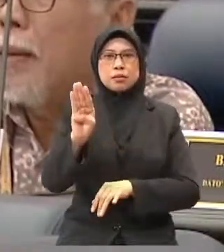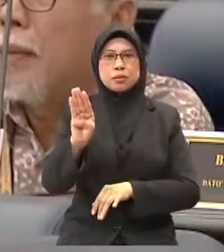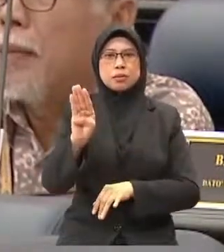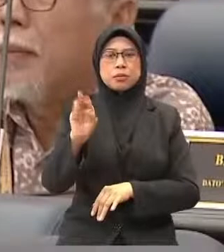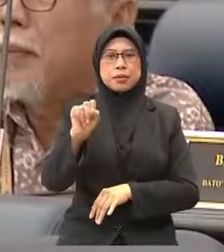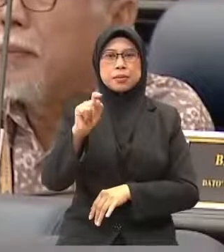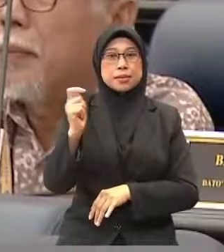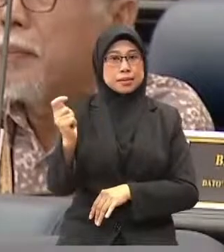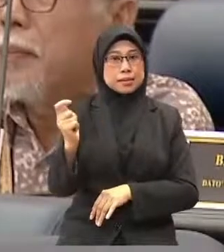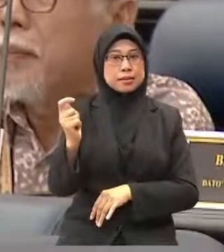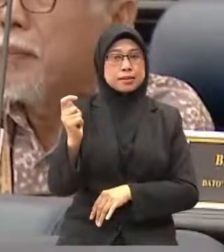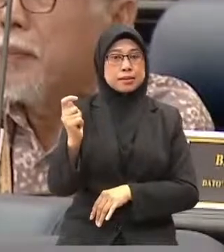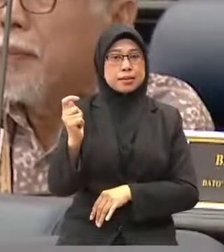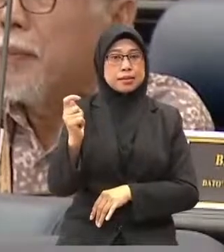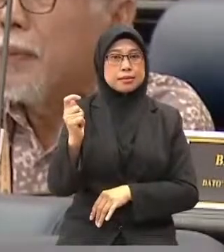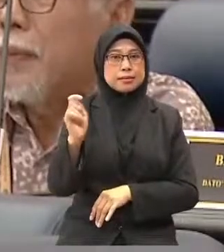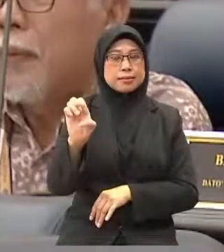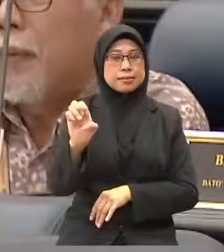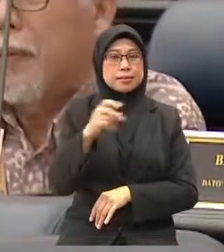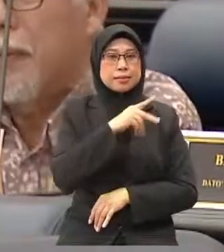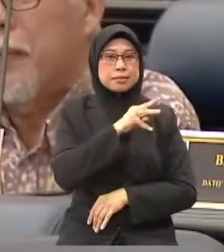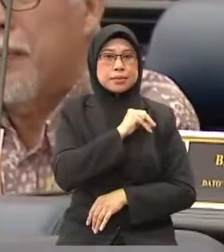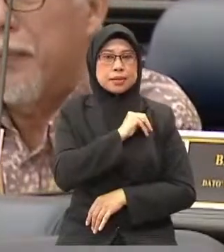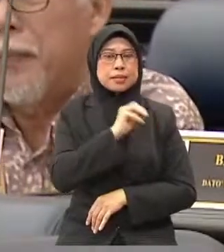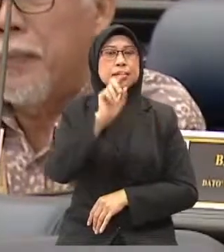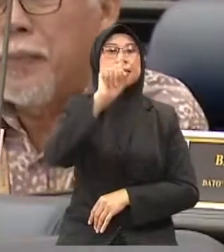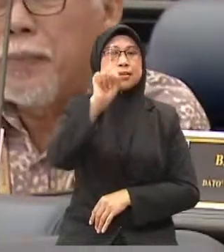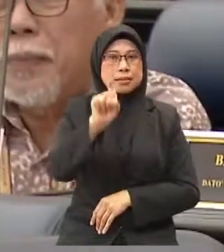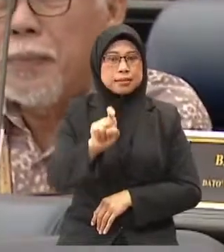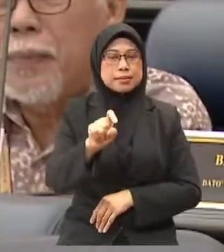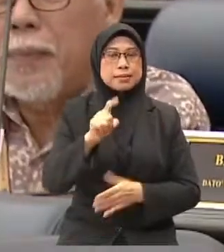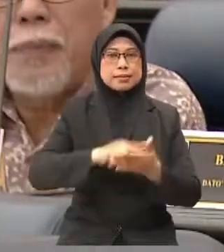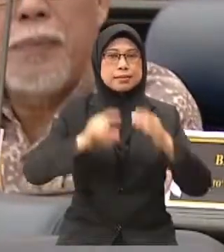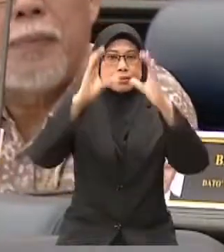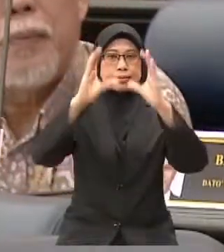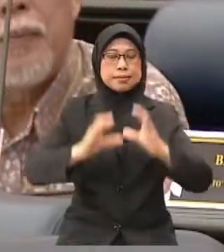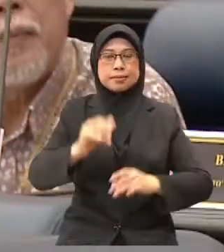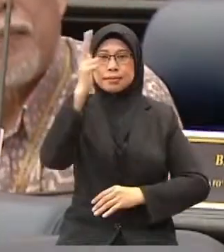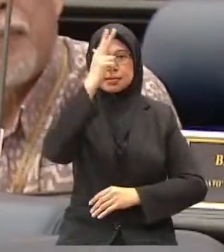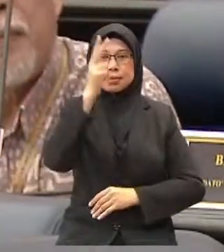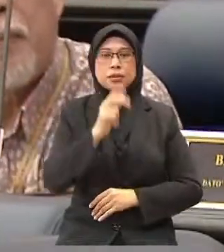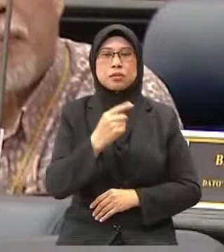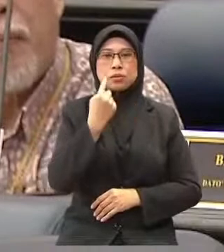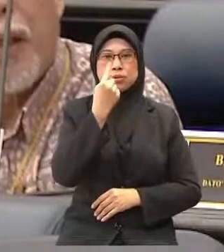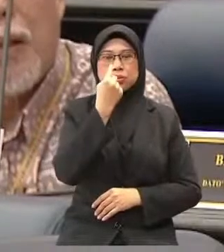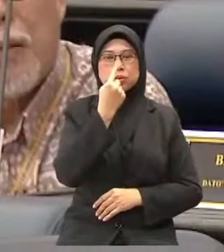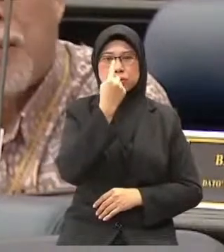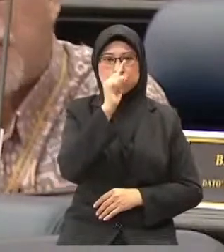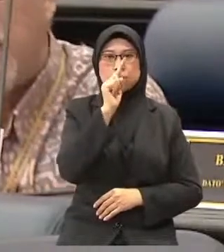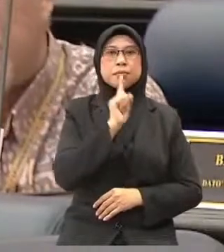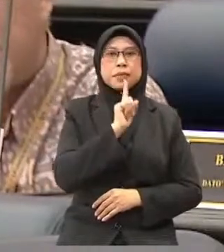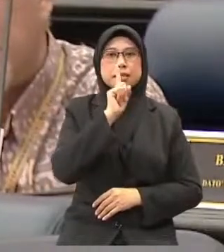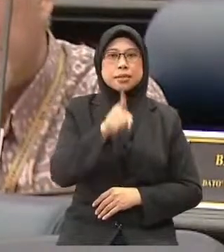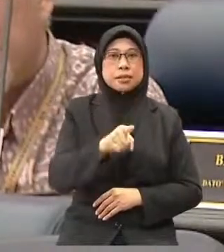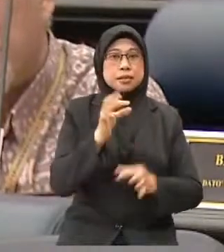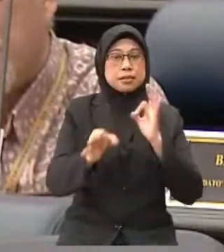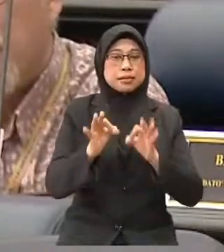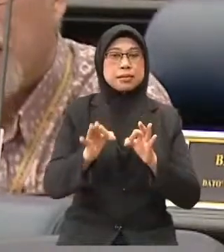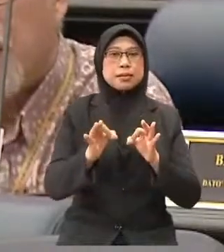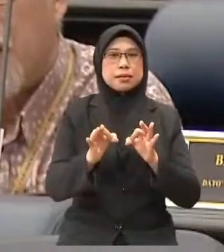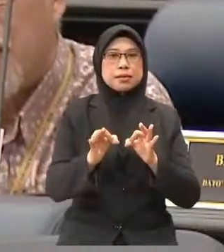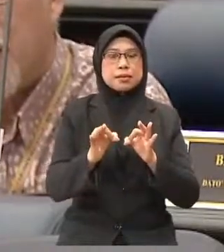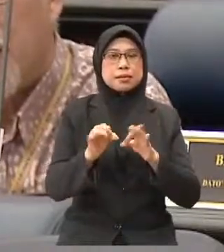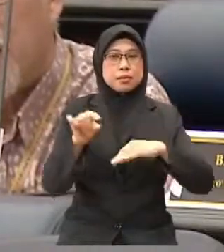Kementerian jadi saya nak tanya sama ada Apakah langkah kerajaan akan buat untuk memastikan kalau kita pakai kedit k Open payment